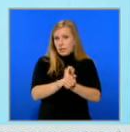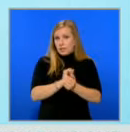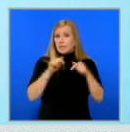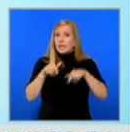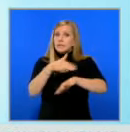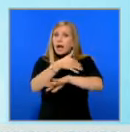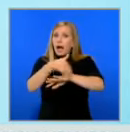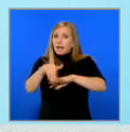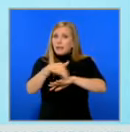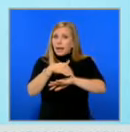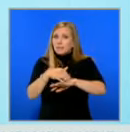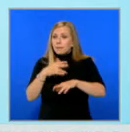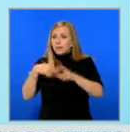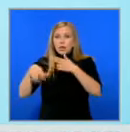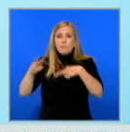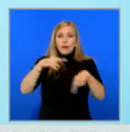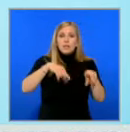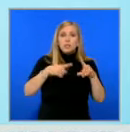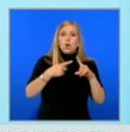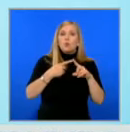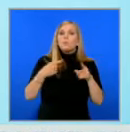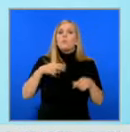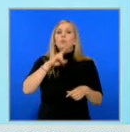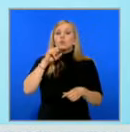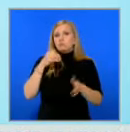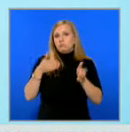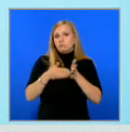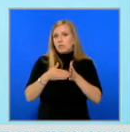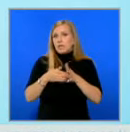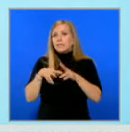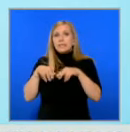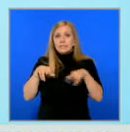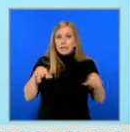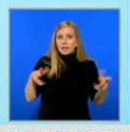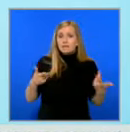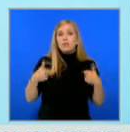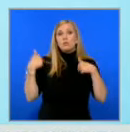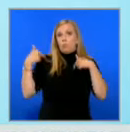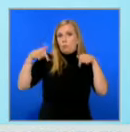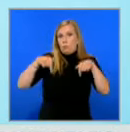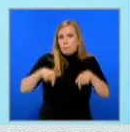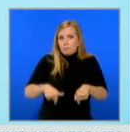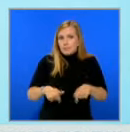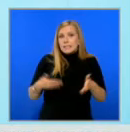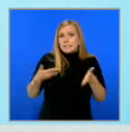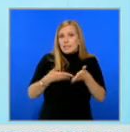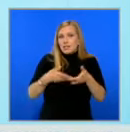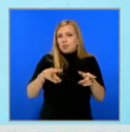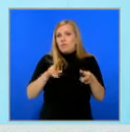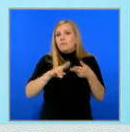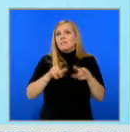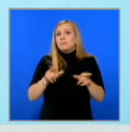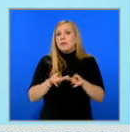адресът беше претърсен от полицаи заради разследването по случая до момента срещу васил михайлов има внесени два